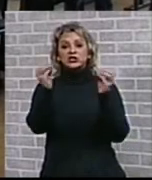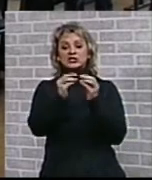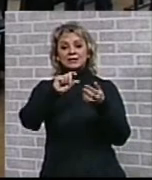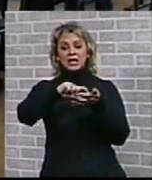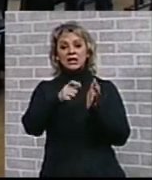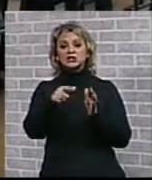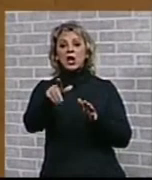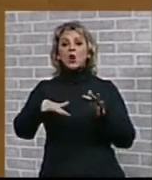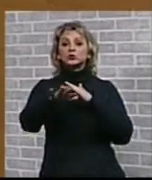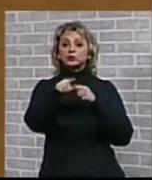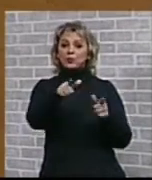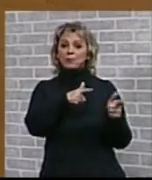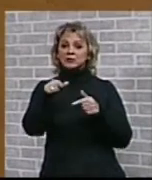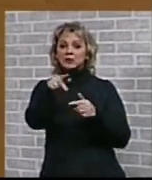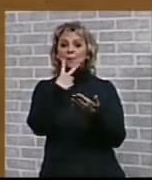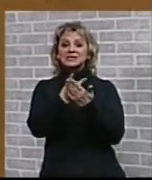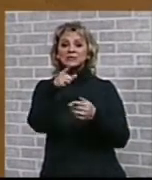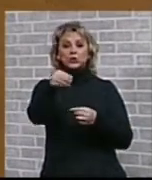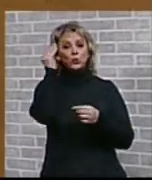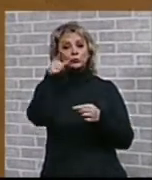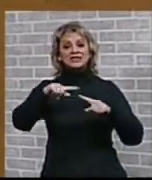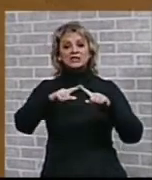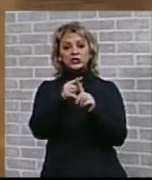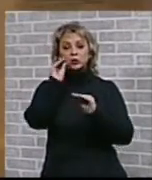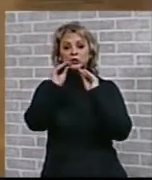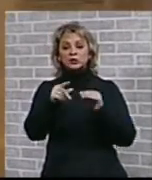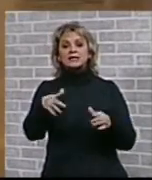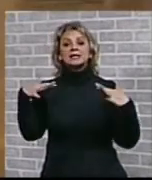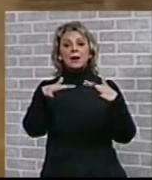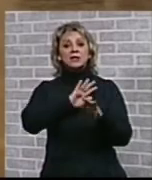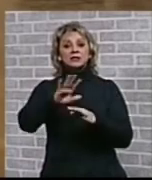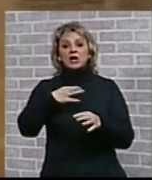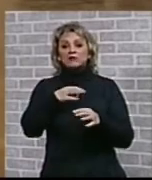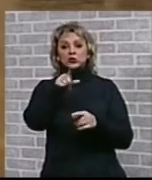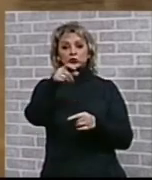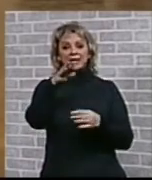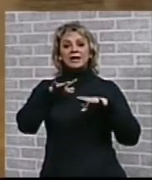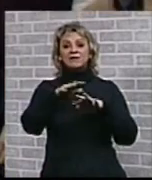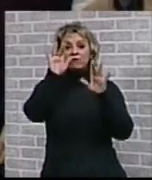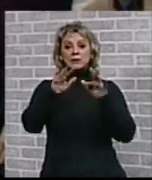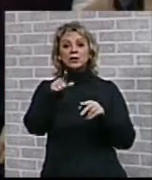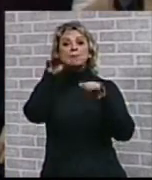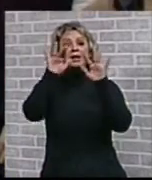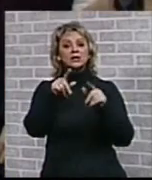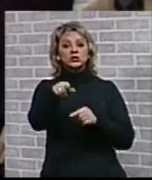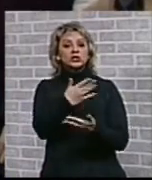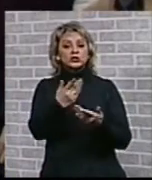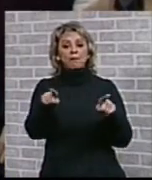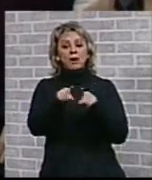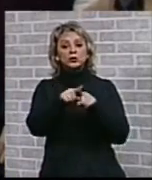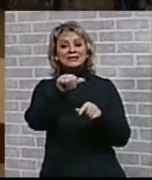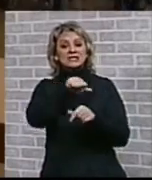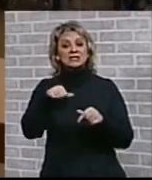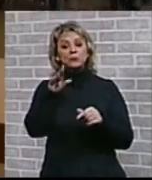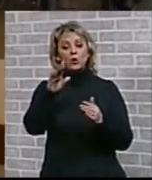классов. Аудитория подготовленная. Посмотреть на умные технические устройства собрались неравнодушные к информатике. Программировали нечто подобное и